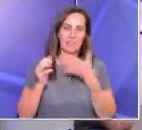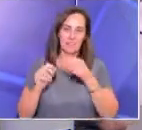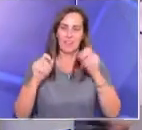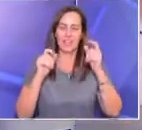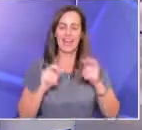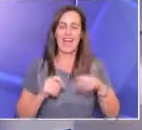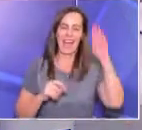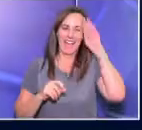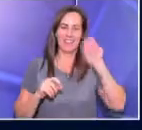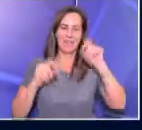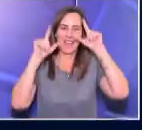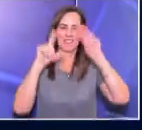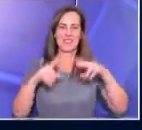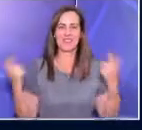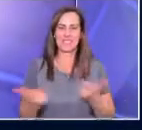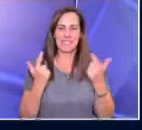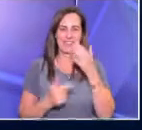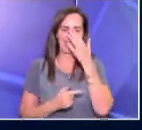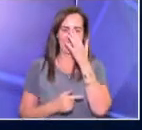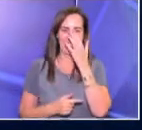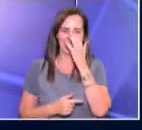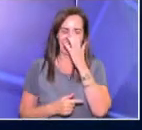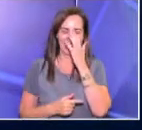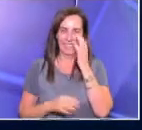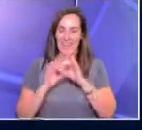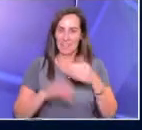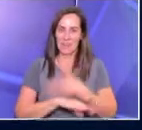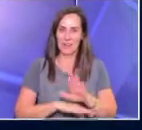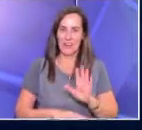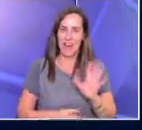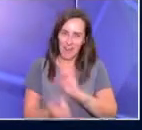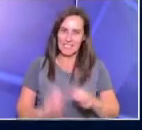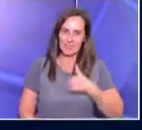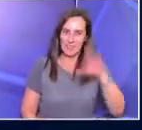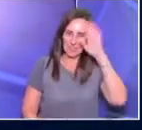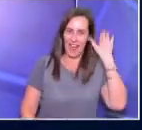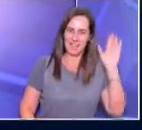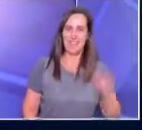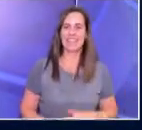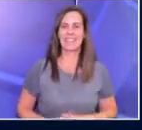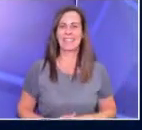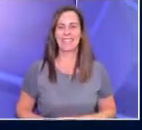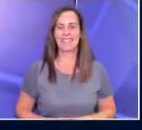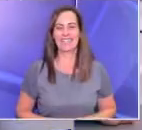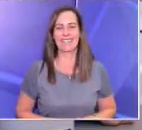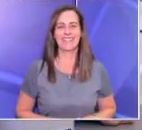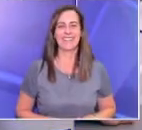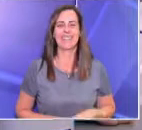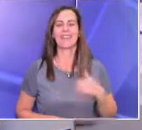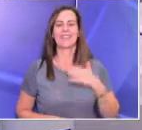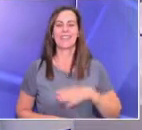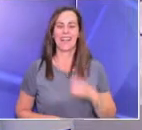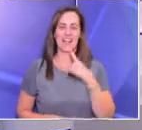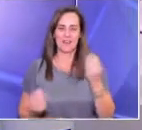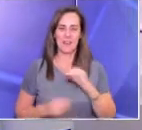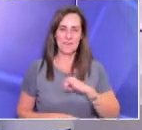ויש מסיבה, אני יודע, בחיפה. הם התחילו מאוחר. אל תסבך אותנו עם חיפה. שחר של יום חדש. אבל אני רוצה להגיד לך כמה